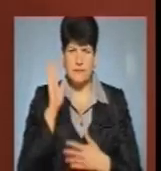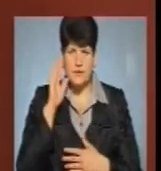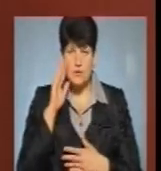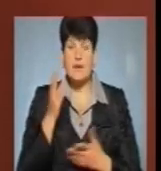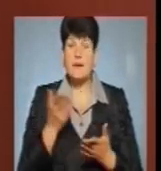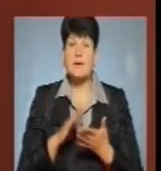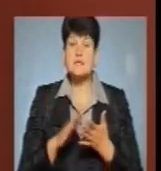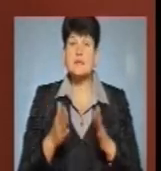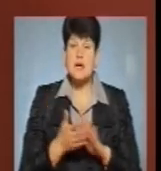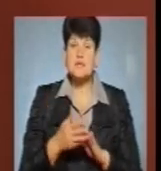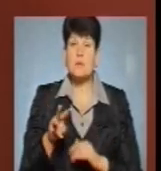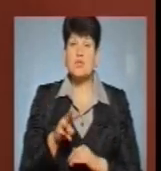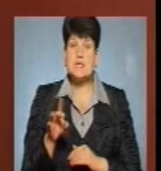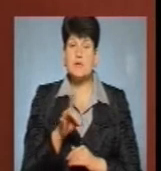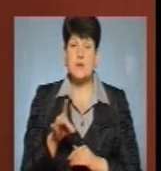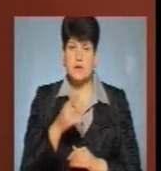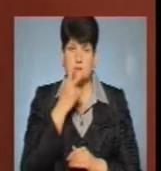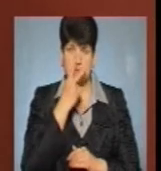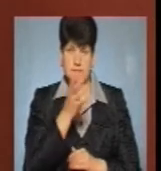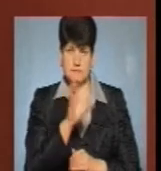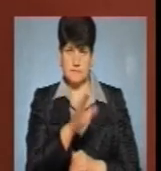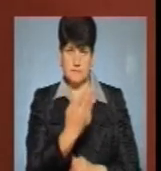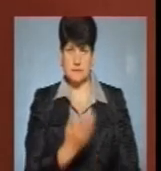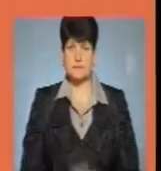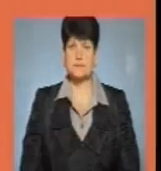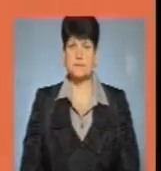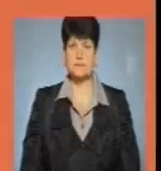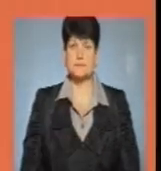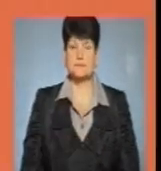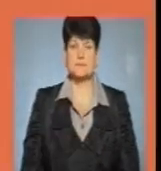ситуація у Монастирському районі, Діана Ярошенко бачила.